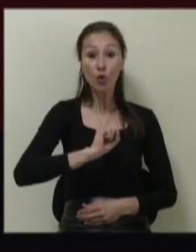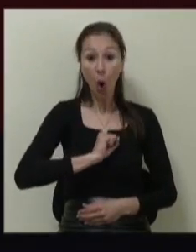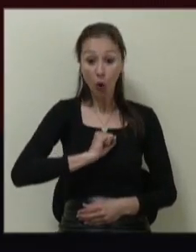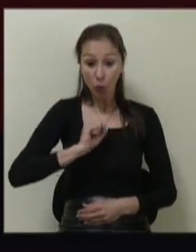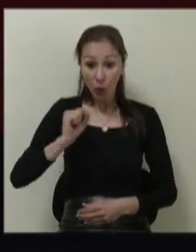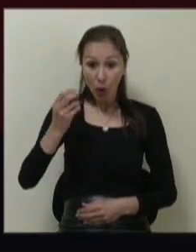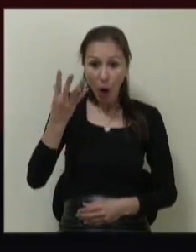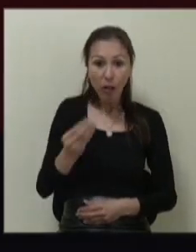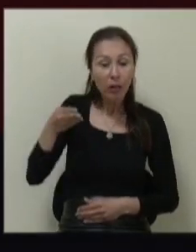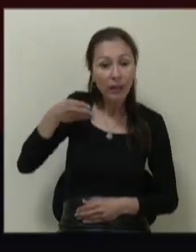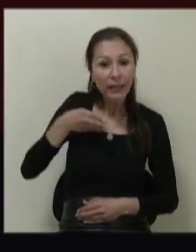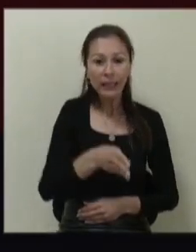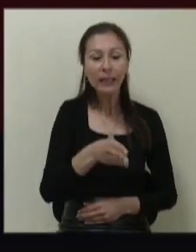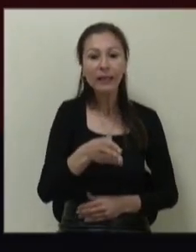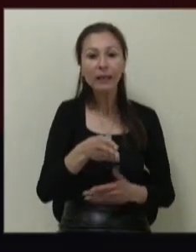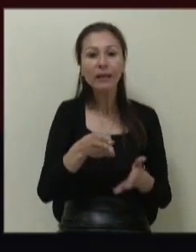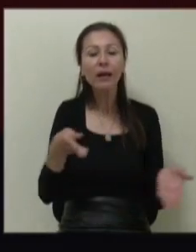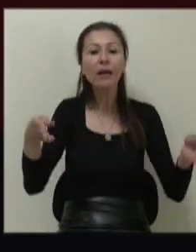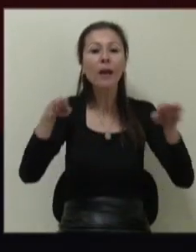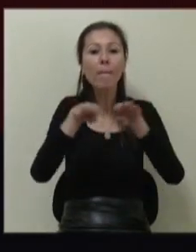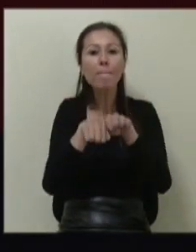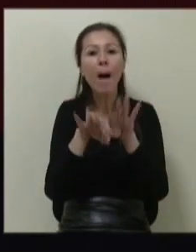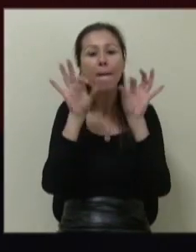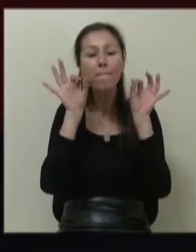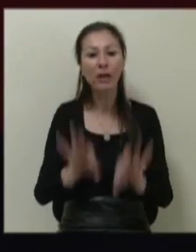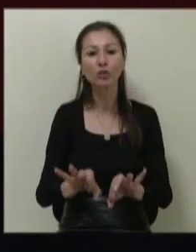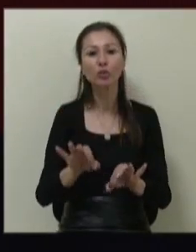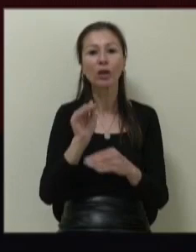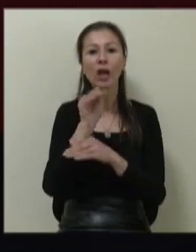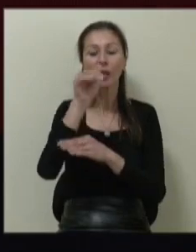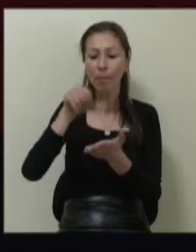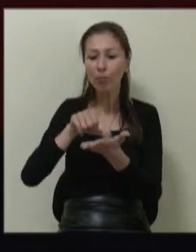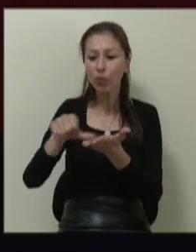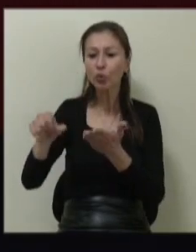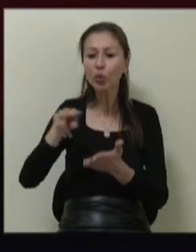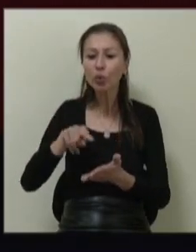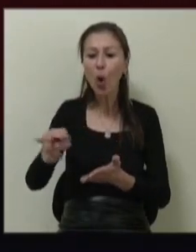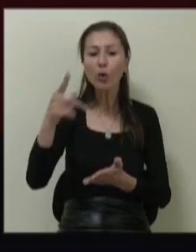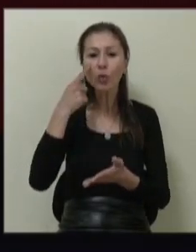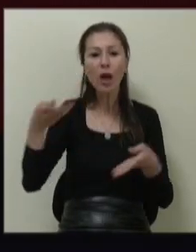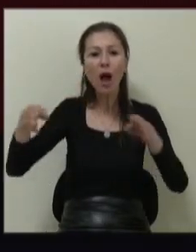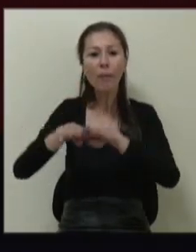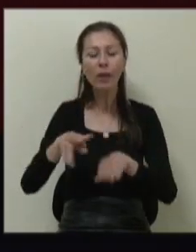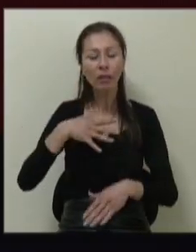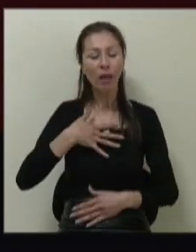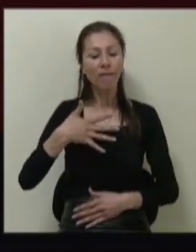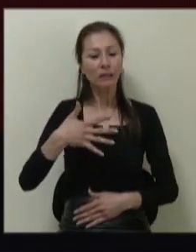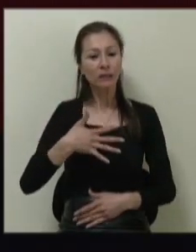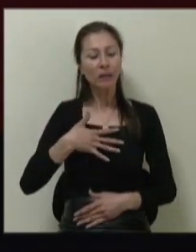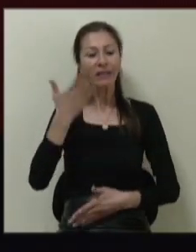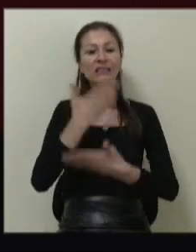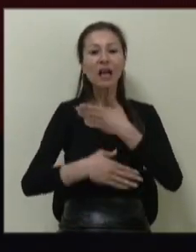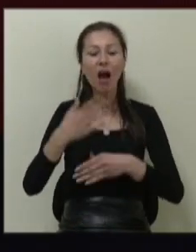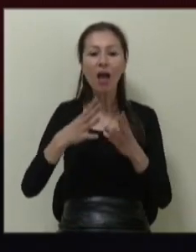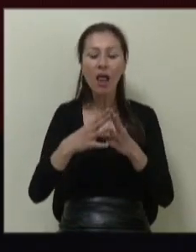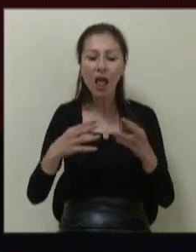girdiği anda kapanma başlıyor. Yaşamın bütün kanalları tıkanıyor. O nefes alıp verme, o yaranın iyileşmesi.